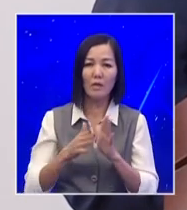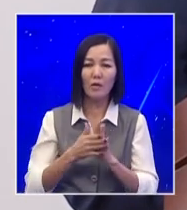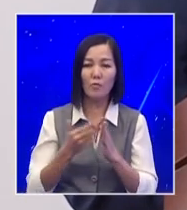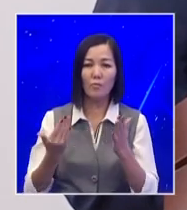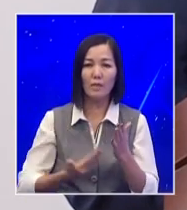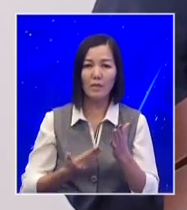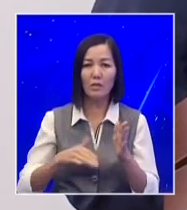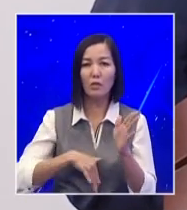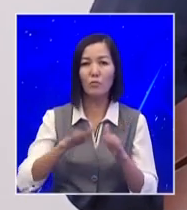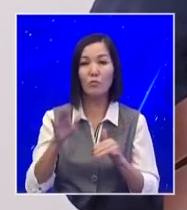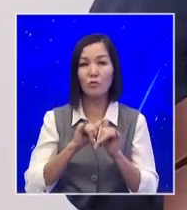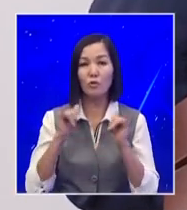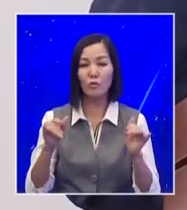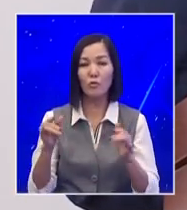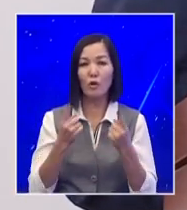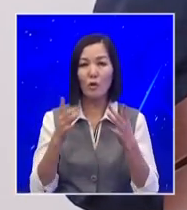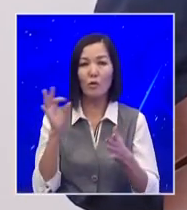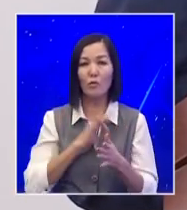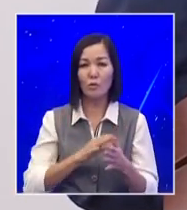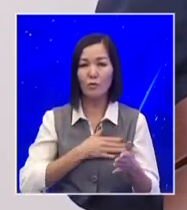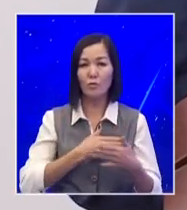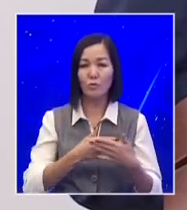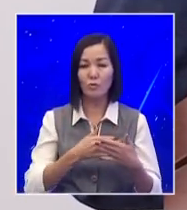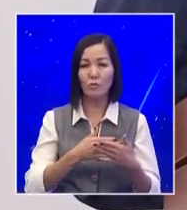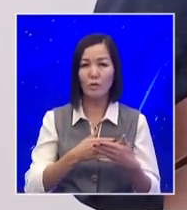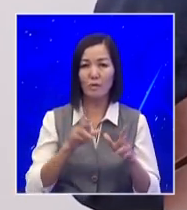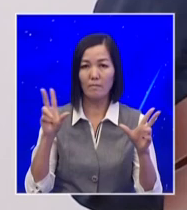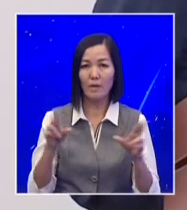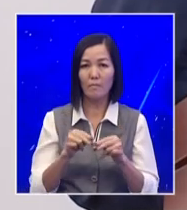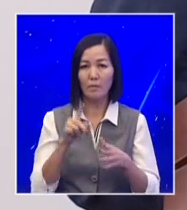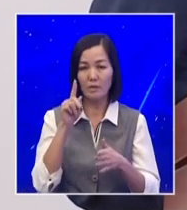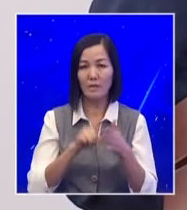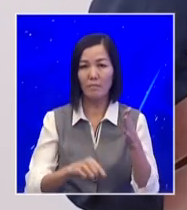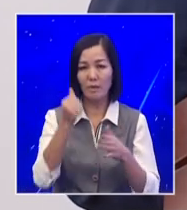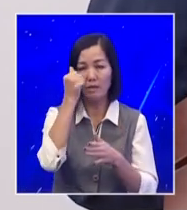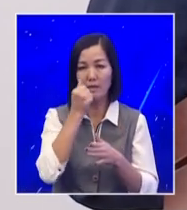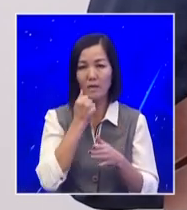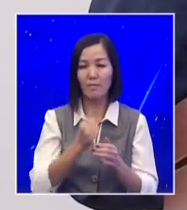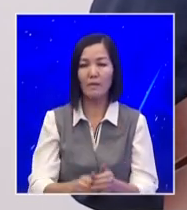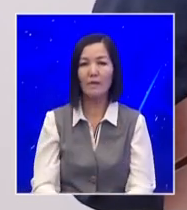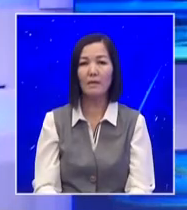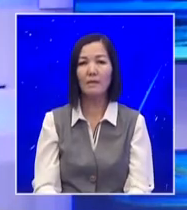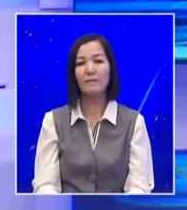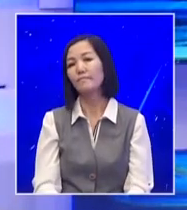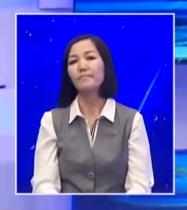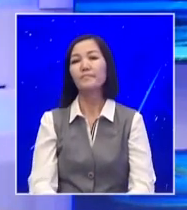әлеуметтік жағдайларын ұлғайтуға бар күшімді салым деп сіздерге сенім білдіргім келеді.